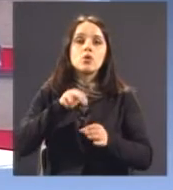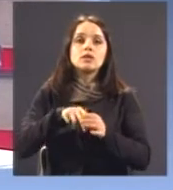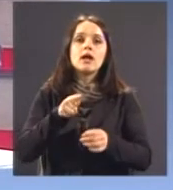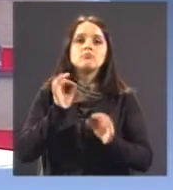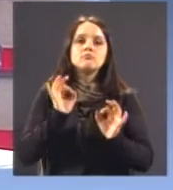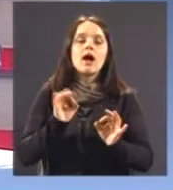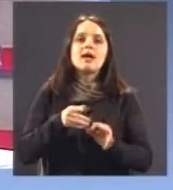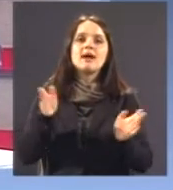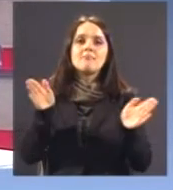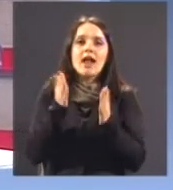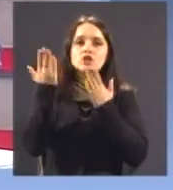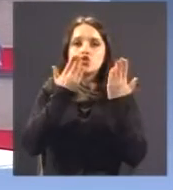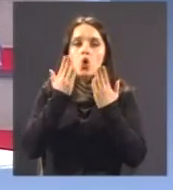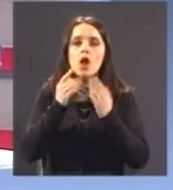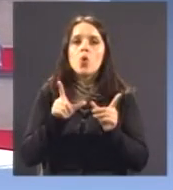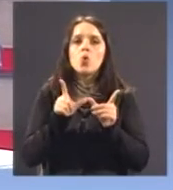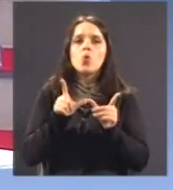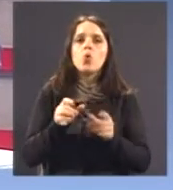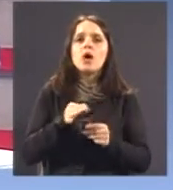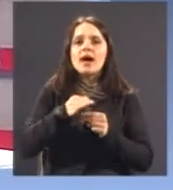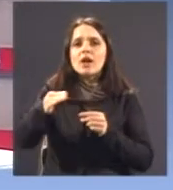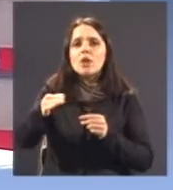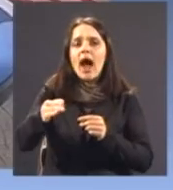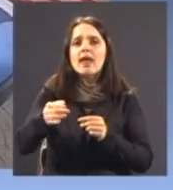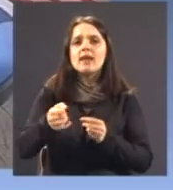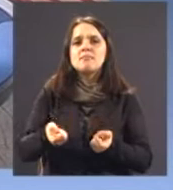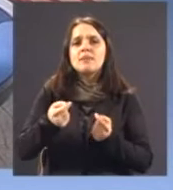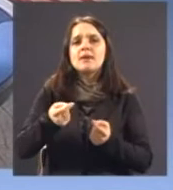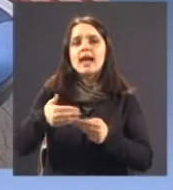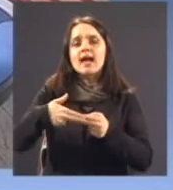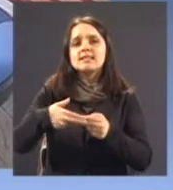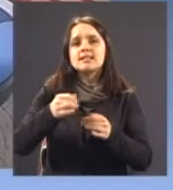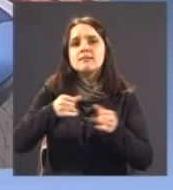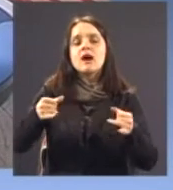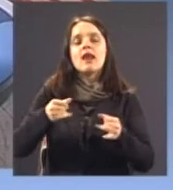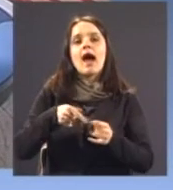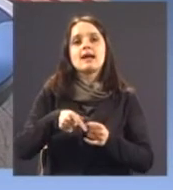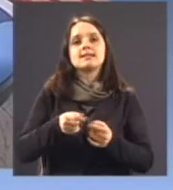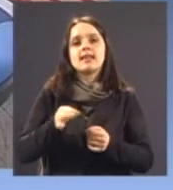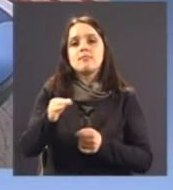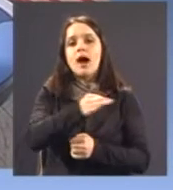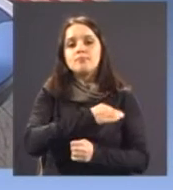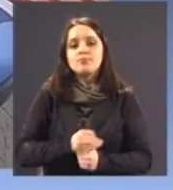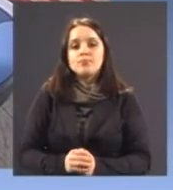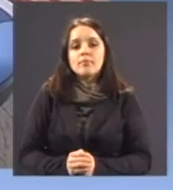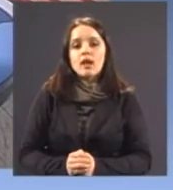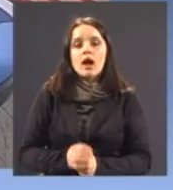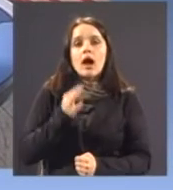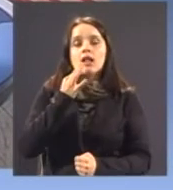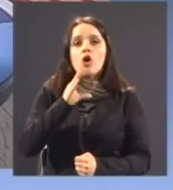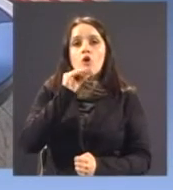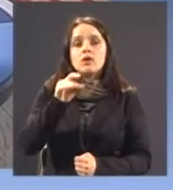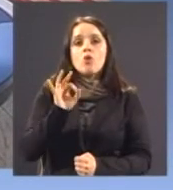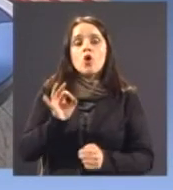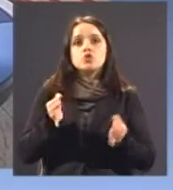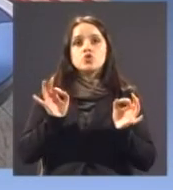u prigradskim ili ruralnim naseljima. Kada govorimo o stručnoj podršci djetetu unutar škole,